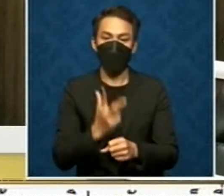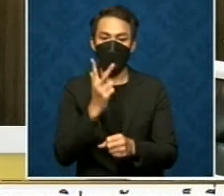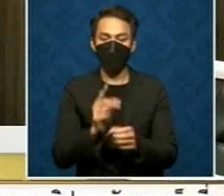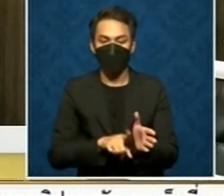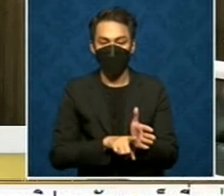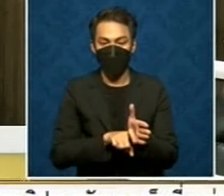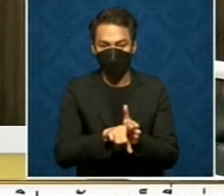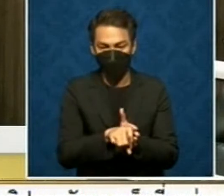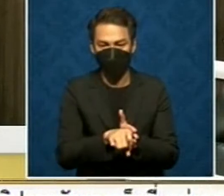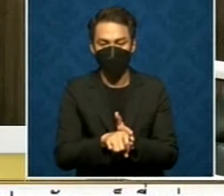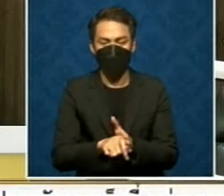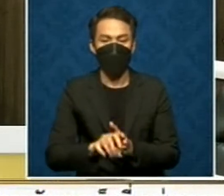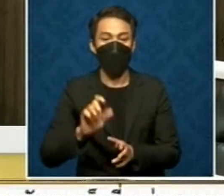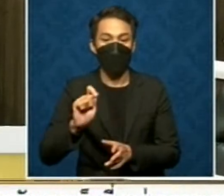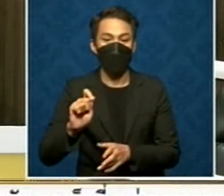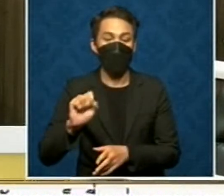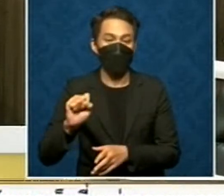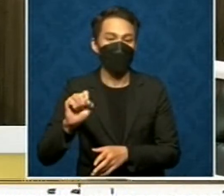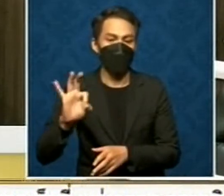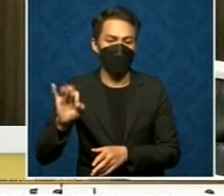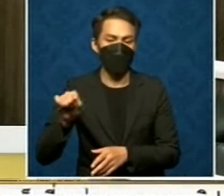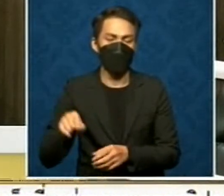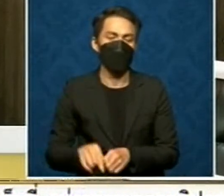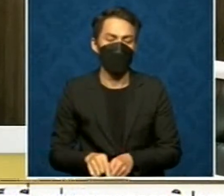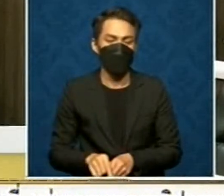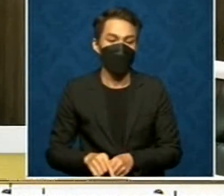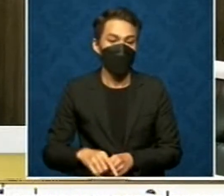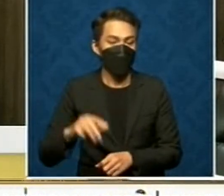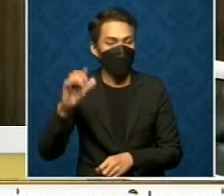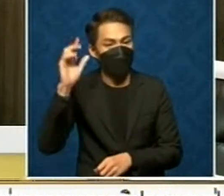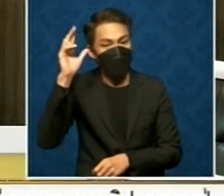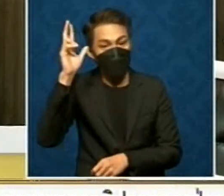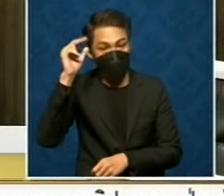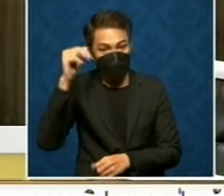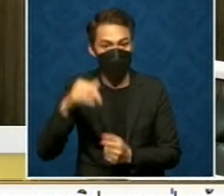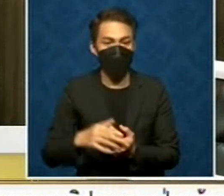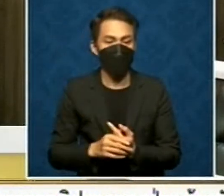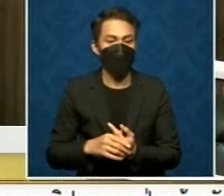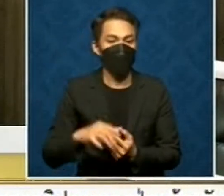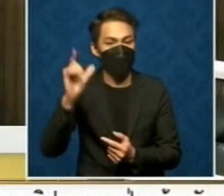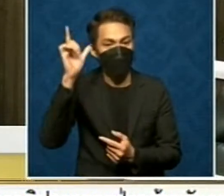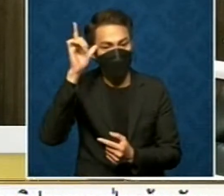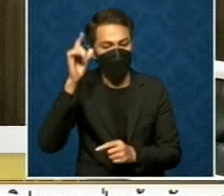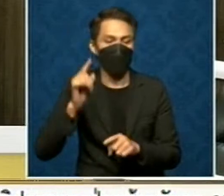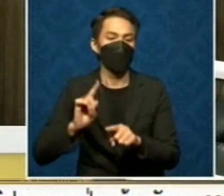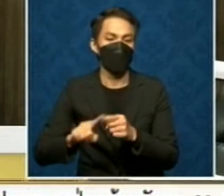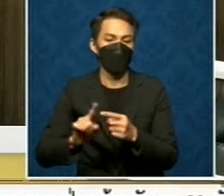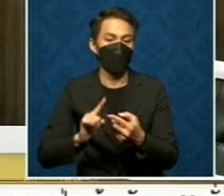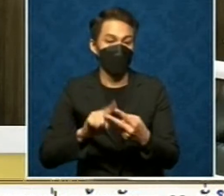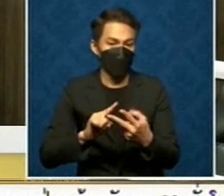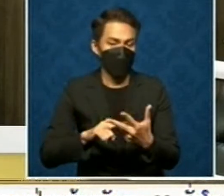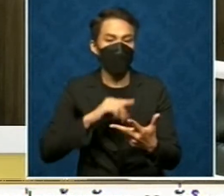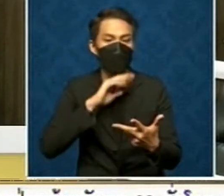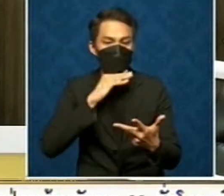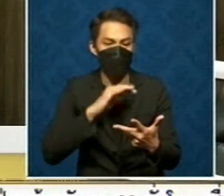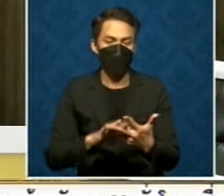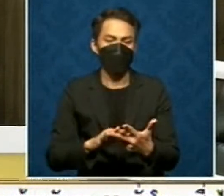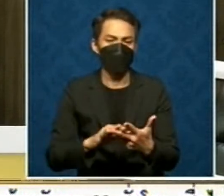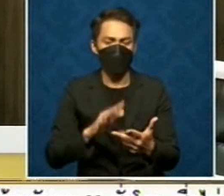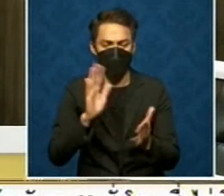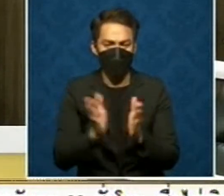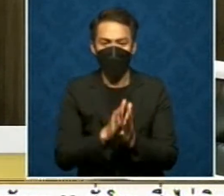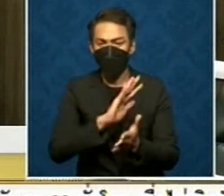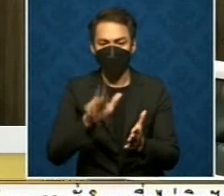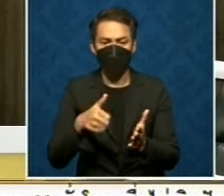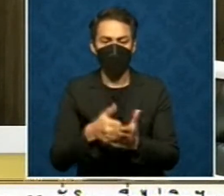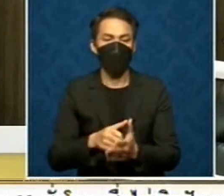แฟริการ้นร้นเลยฮะการละโกม้ล้ำปีสกินแฟรกัสวายฟีเวอร์รวมแล้วบบ่ 50 ลานบ